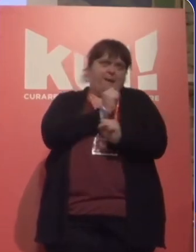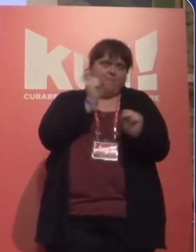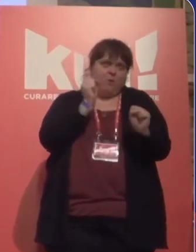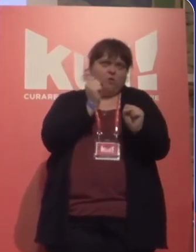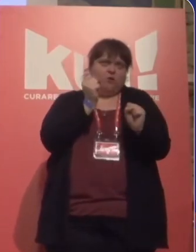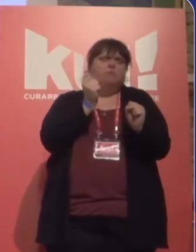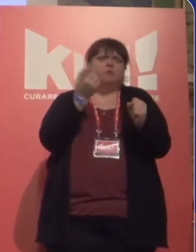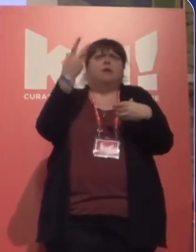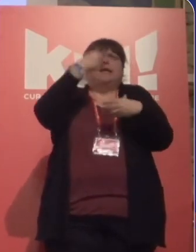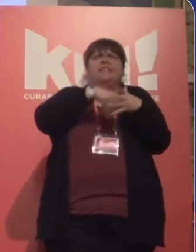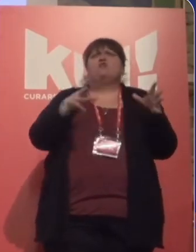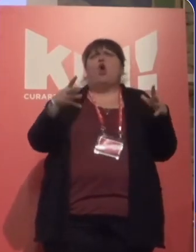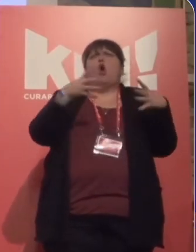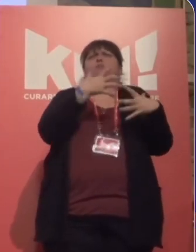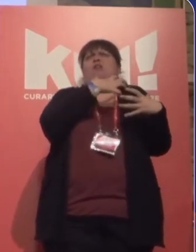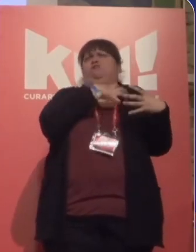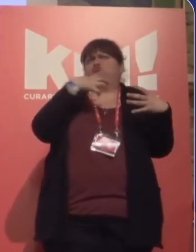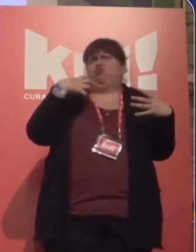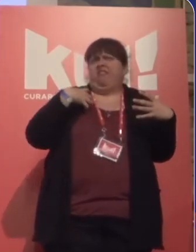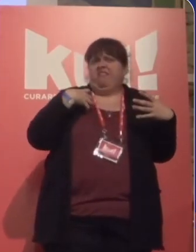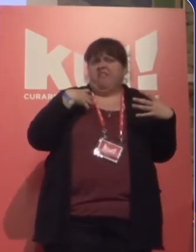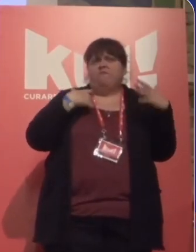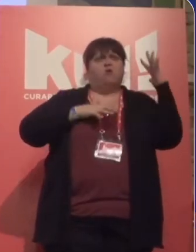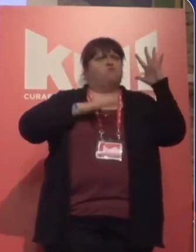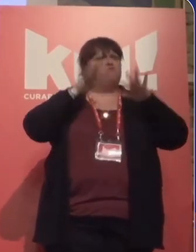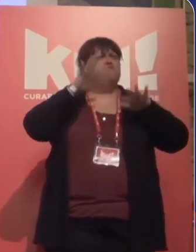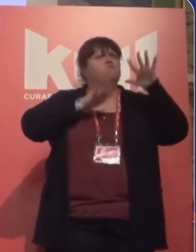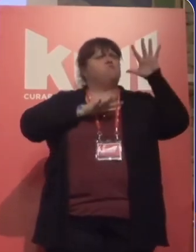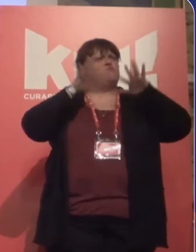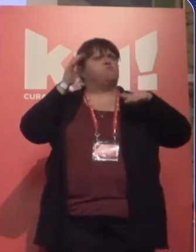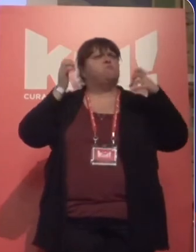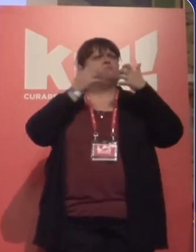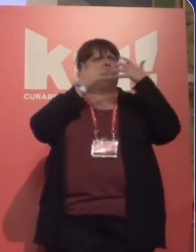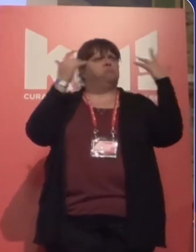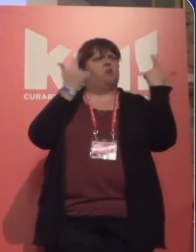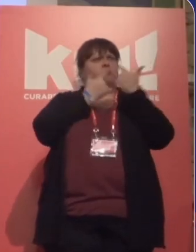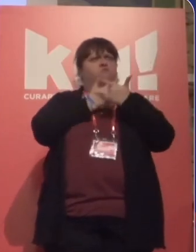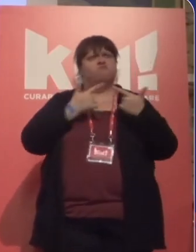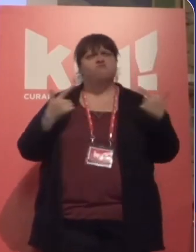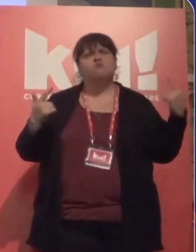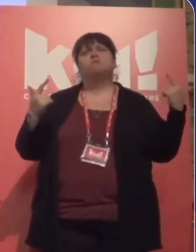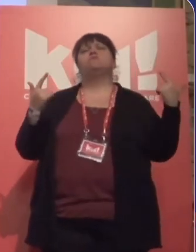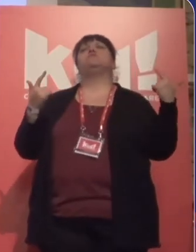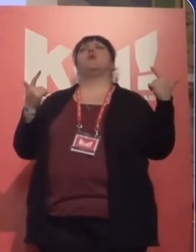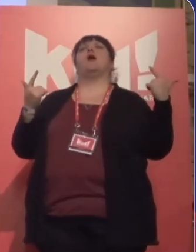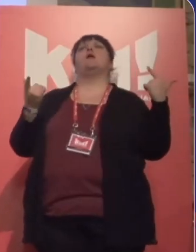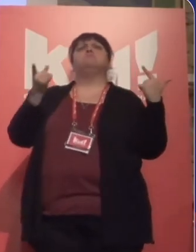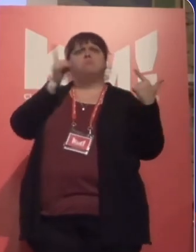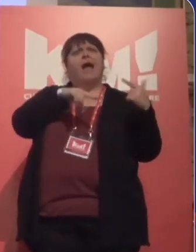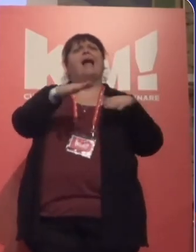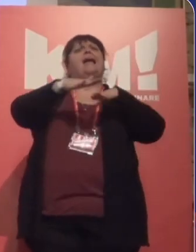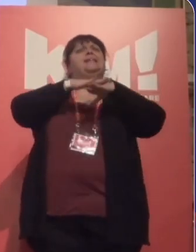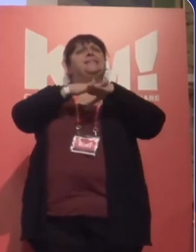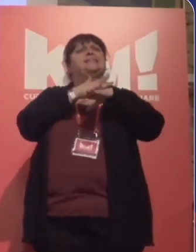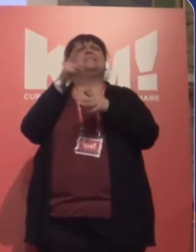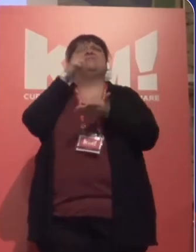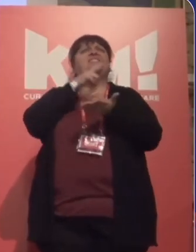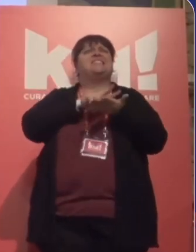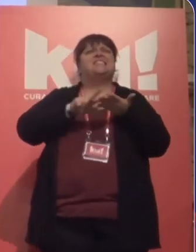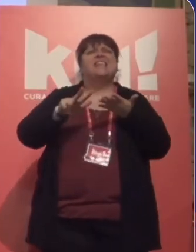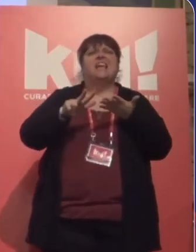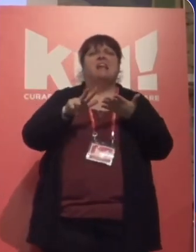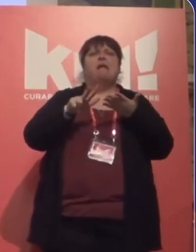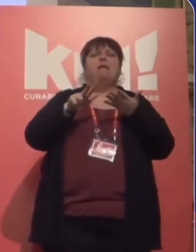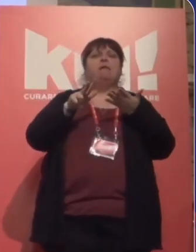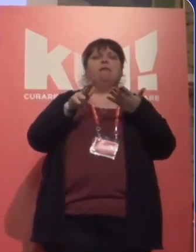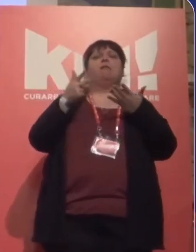anche di questi giorni che hanno fornito lavoro alle organizzazioni di intelligence che animano dibattiti anche a livello europeo io